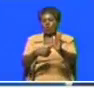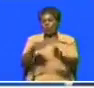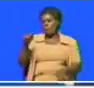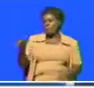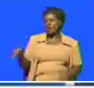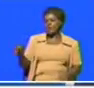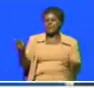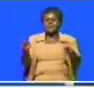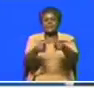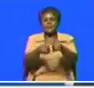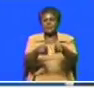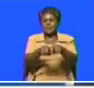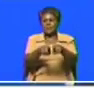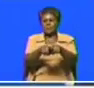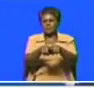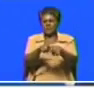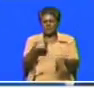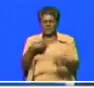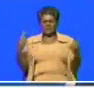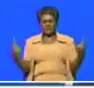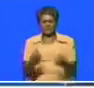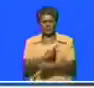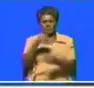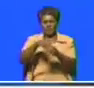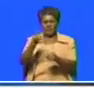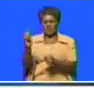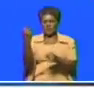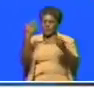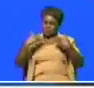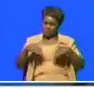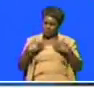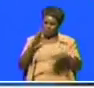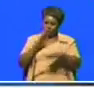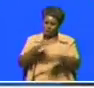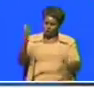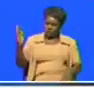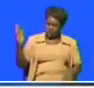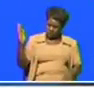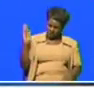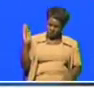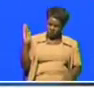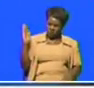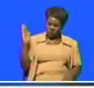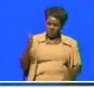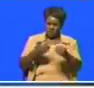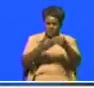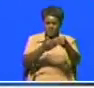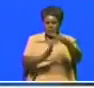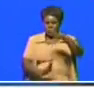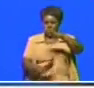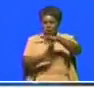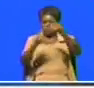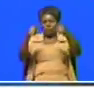asubuhi, na pia vile vile limeleta hisia tofauti miongoni mwa Wakenya kuhusiana na walinzi hao wa viongozi hao wakuu